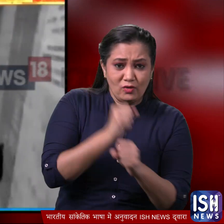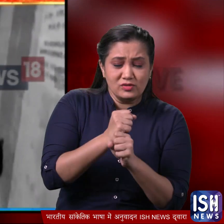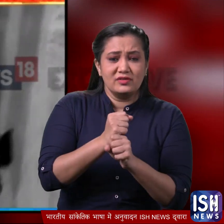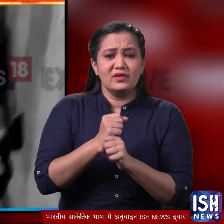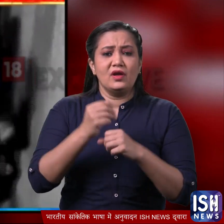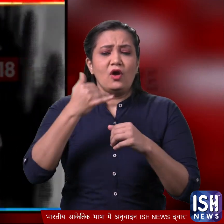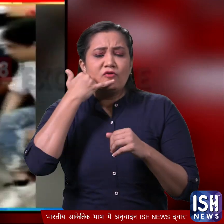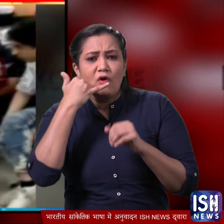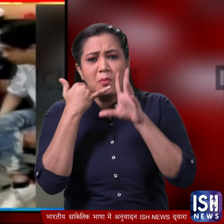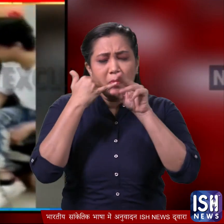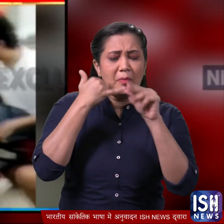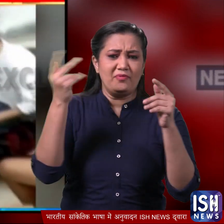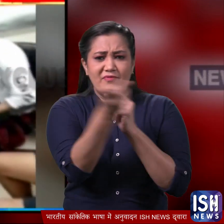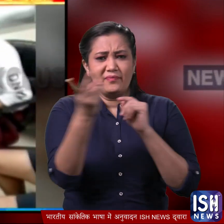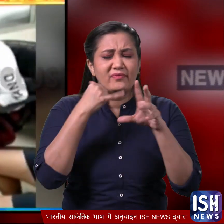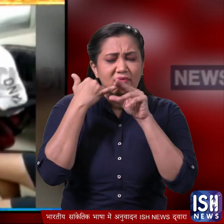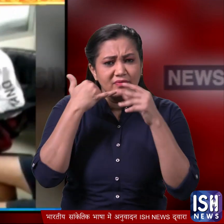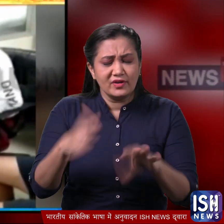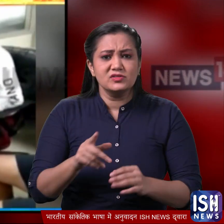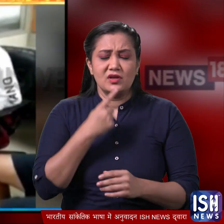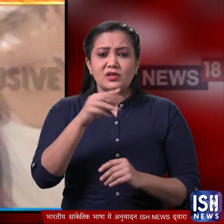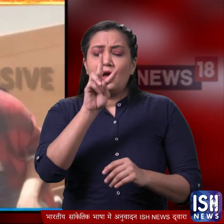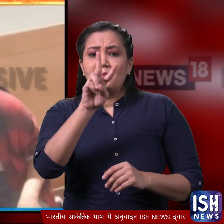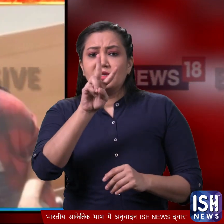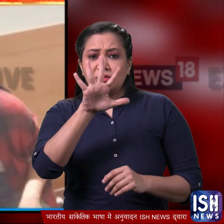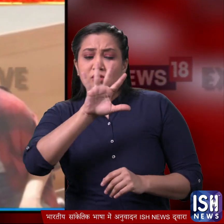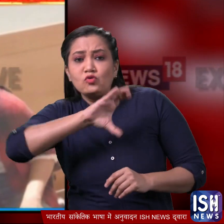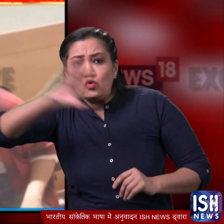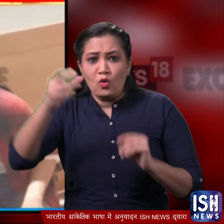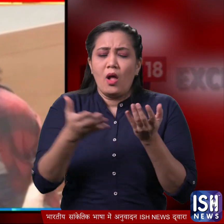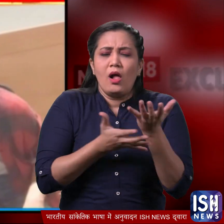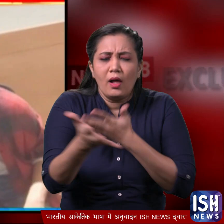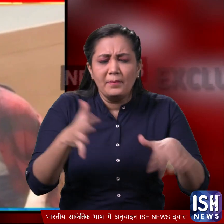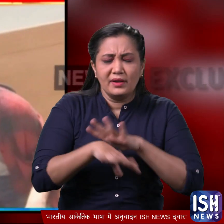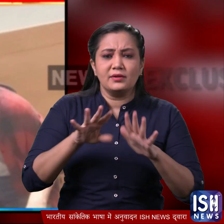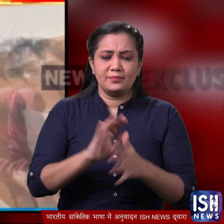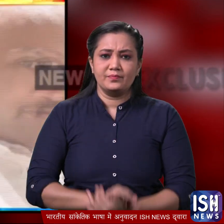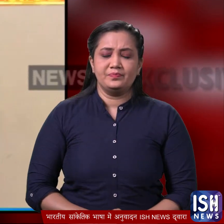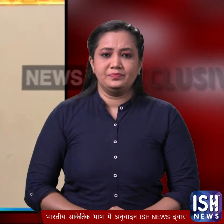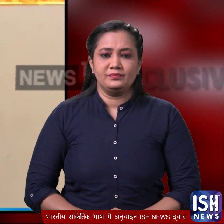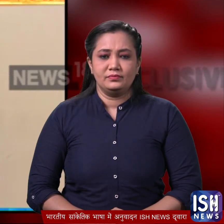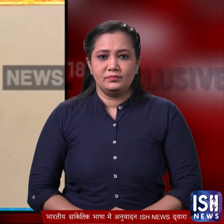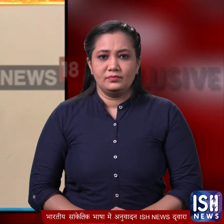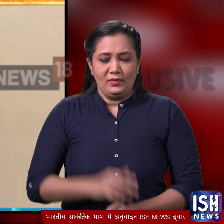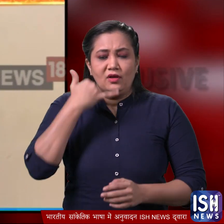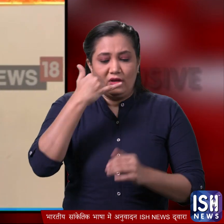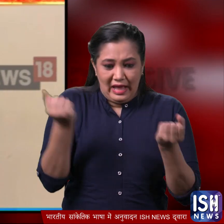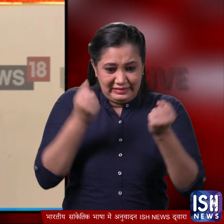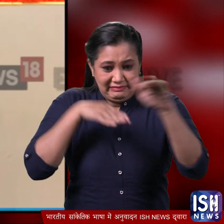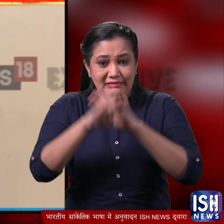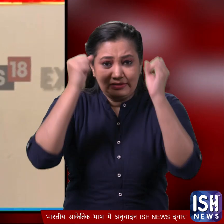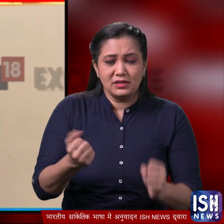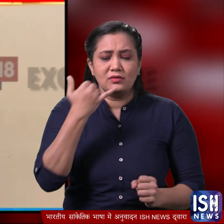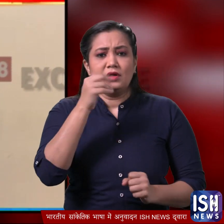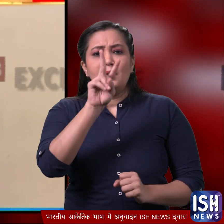किरण गोसावी को उन्होंने किसी से फोन पर बातचीत करते सुना, जिसमें वो 25 करोड़ की डील कर रहे थे। गाडीमधून परत त्यांनी फोन